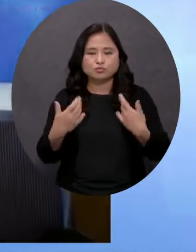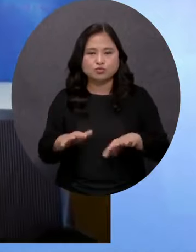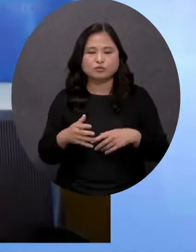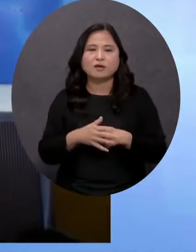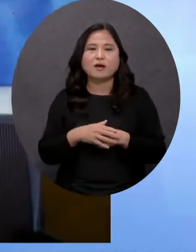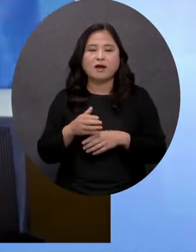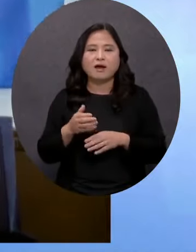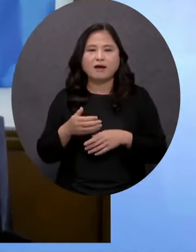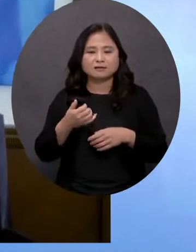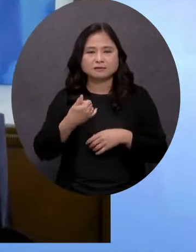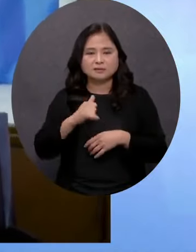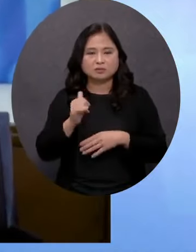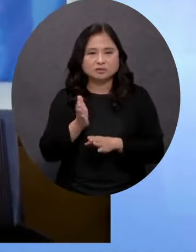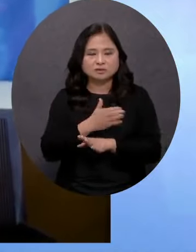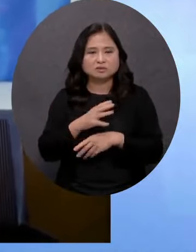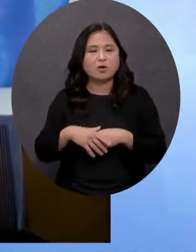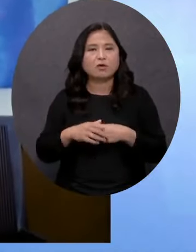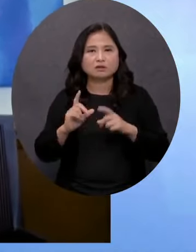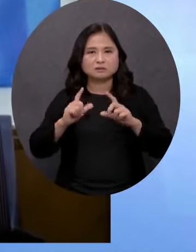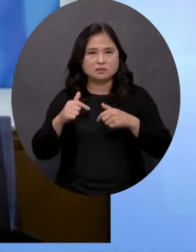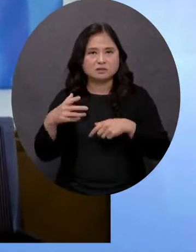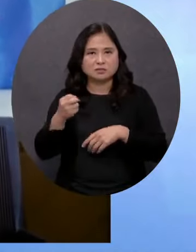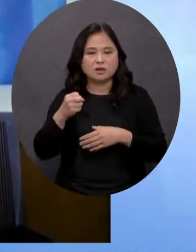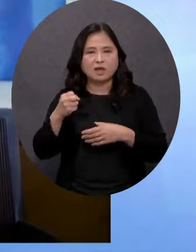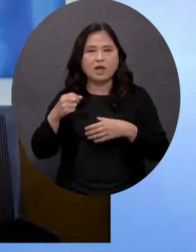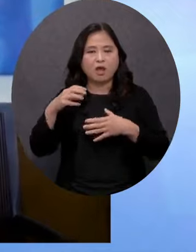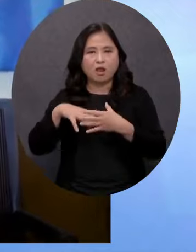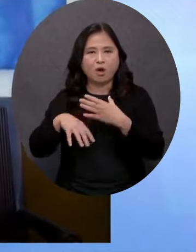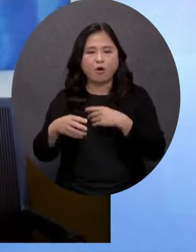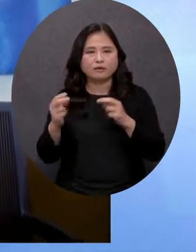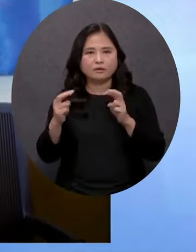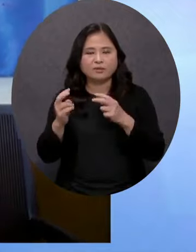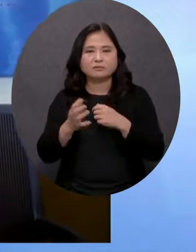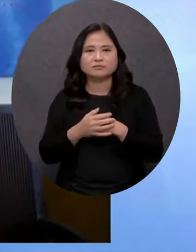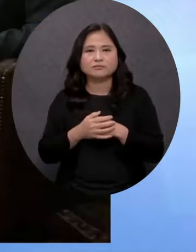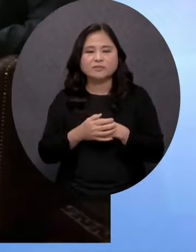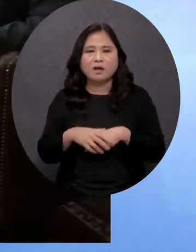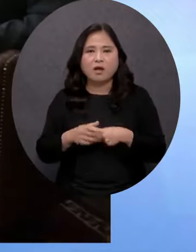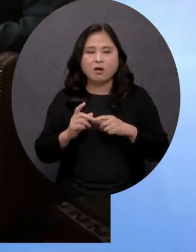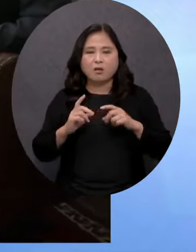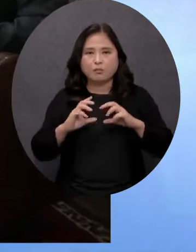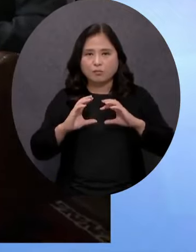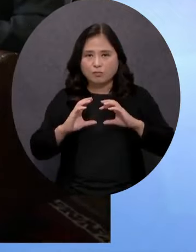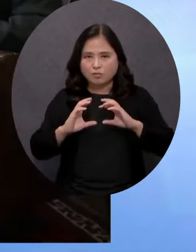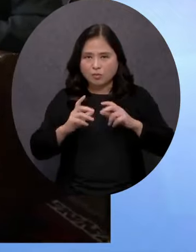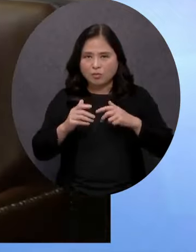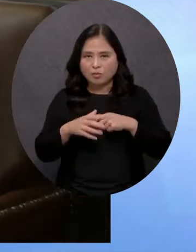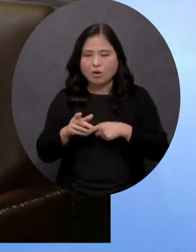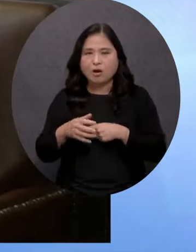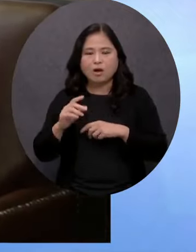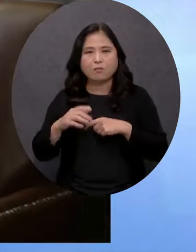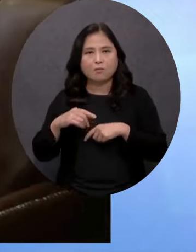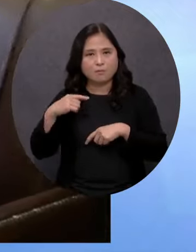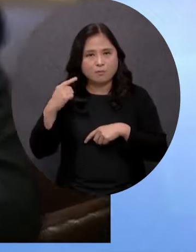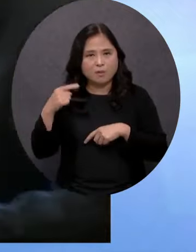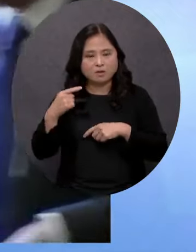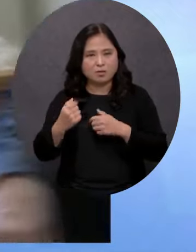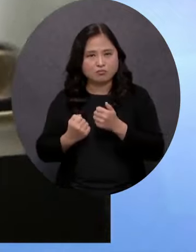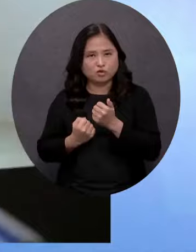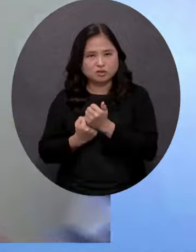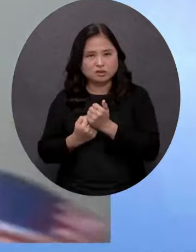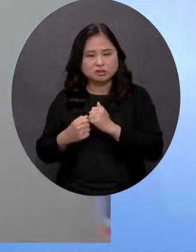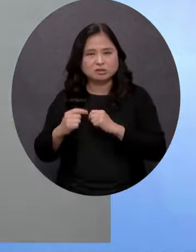色列总理内塔尼亚胡会面。布林肯表明，美国不支持以色列在没有保护民众的计划下对加沙